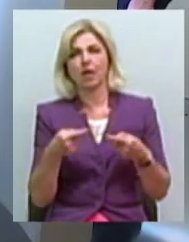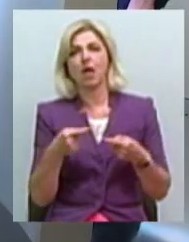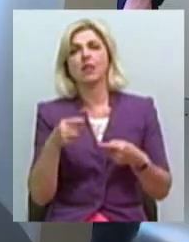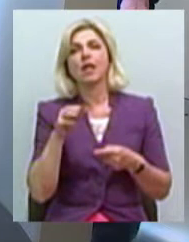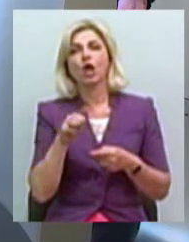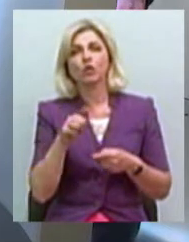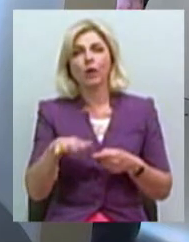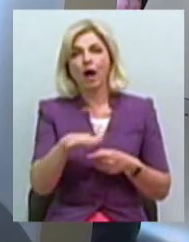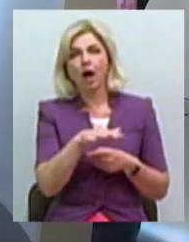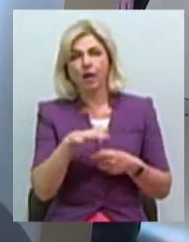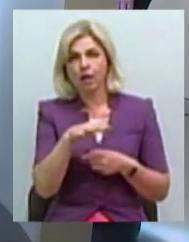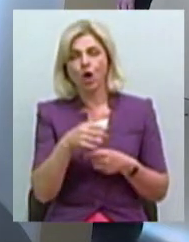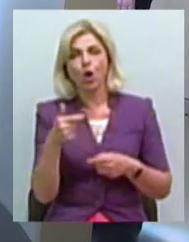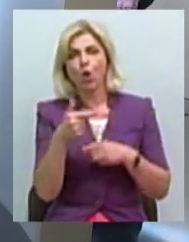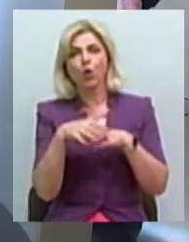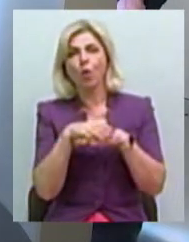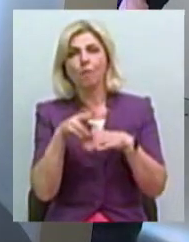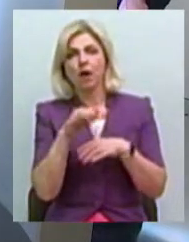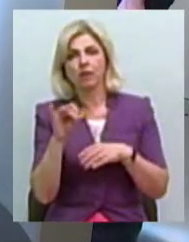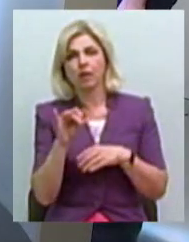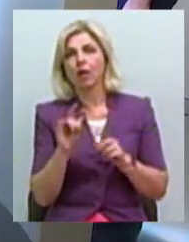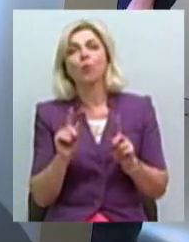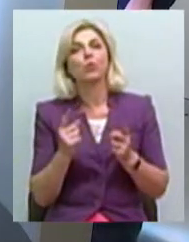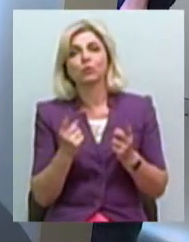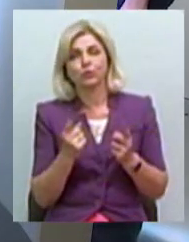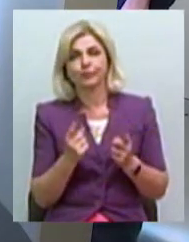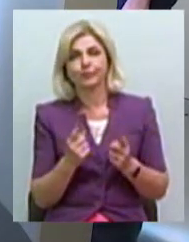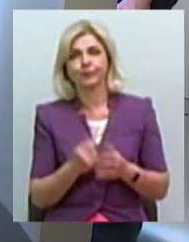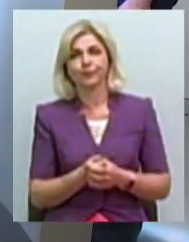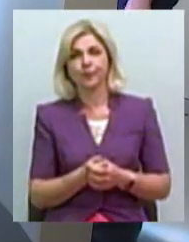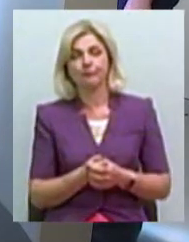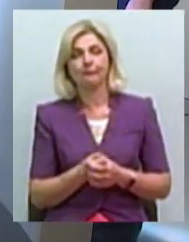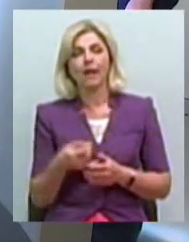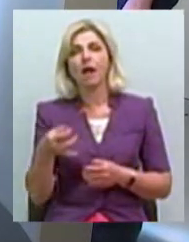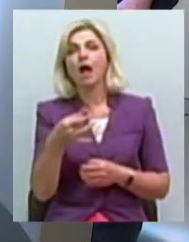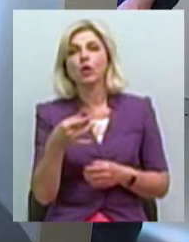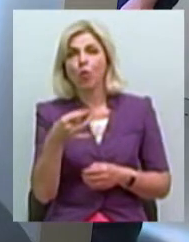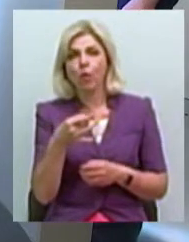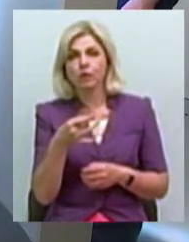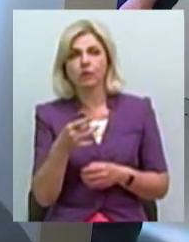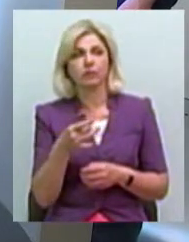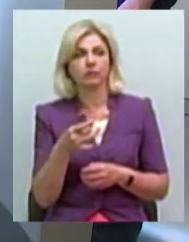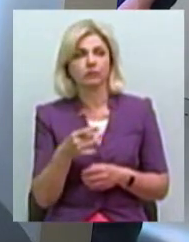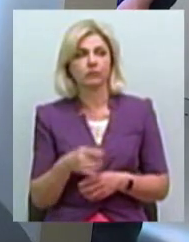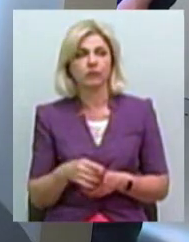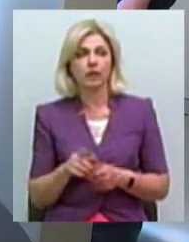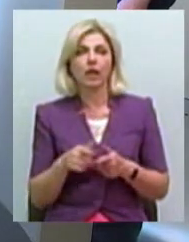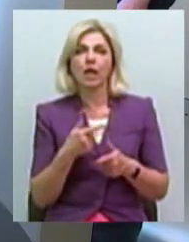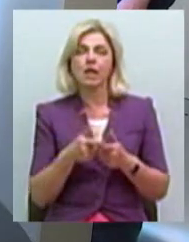Які саме райони і чим це може бути викликано? Район передбачає, що населення... Чи вже є ОТГ,